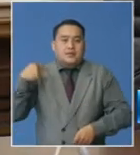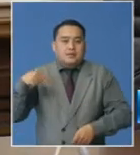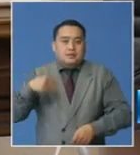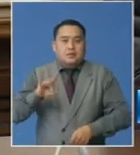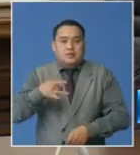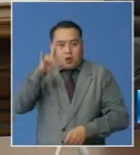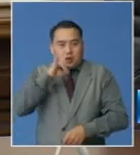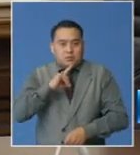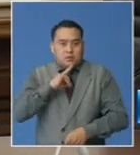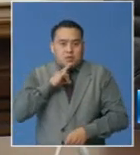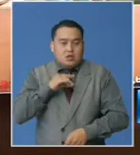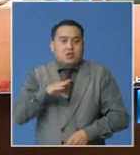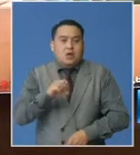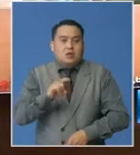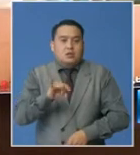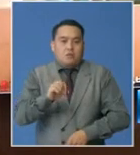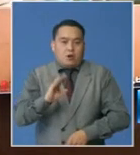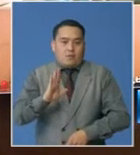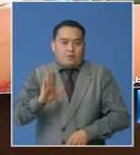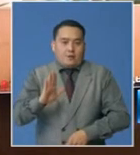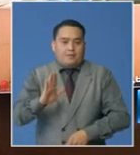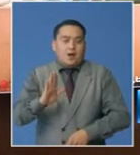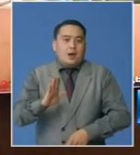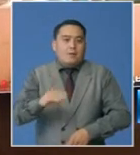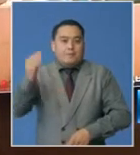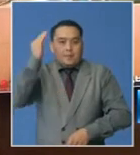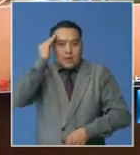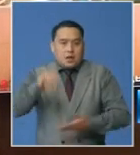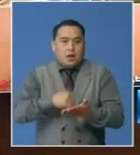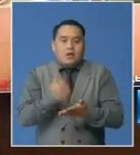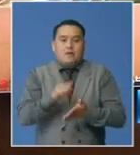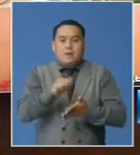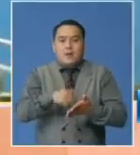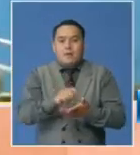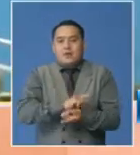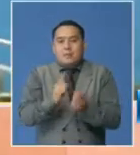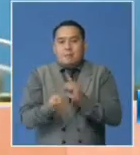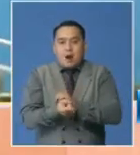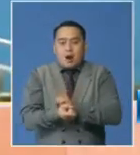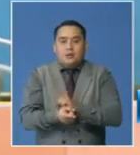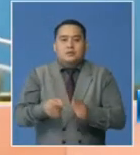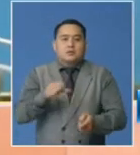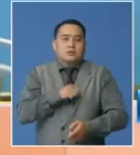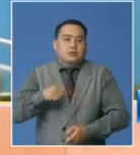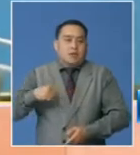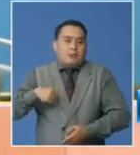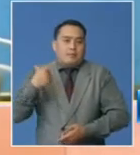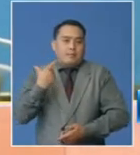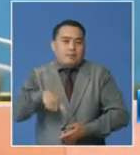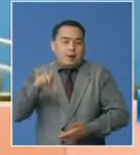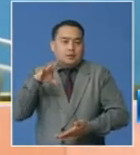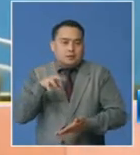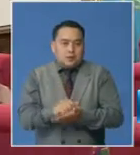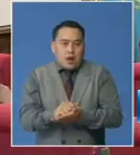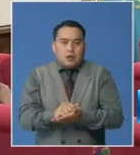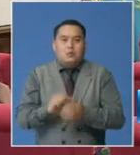президента Республики Казахстан Адильбека Жаксыбекова. По его мнению, главная причина переноса – самозанятые люди, те, которые